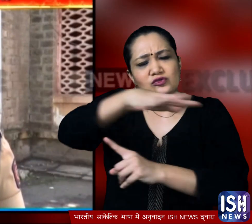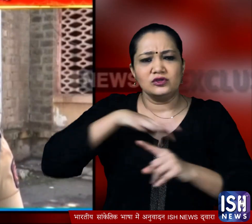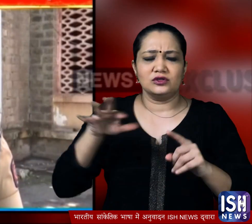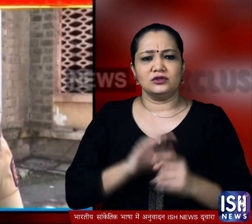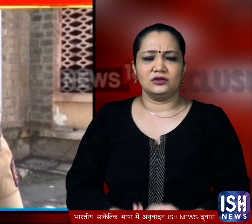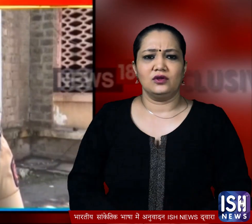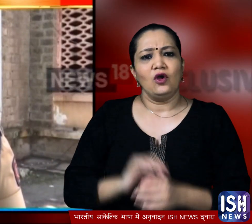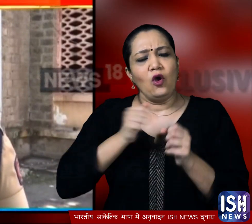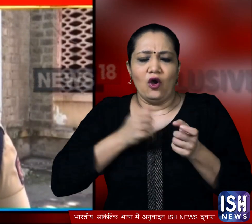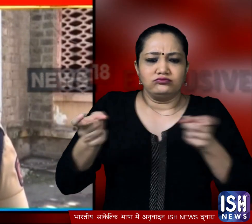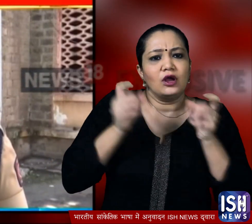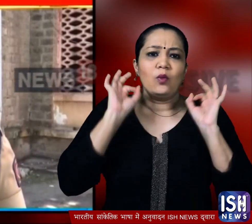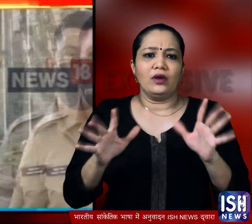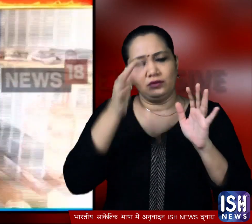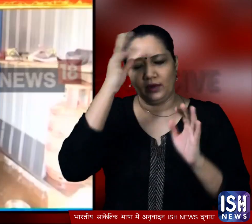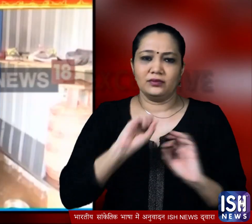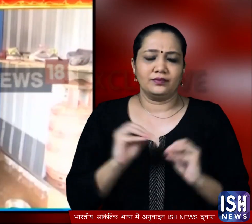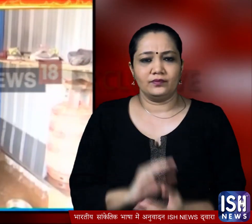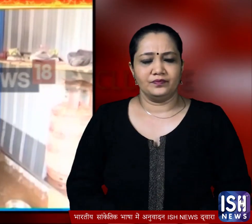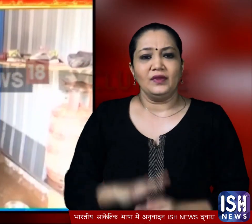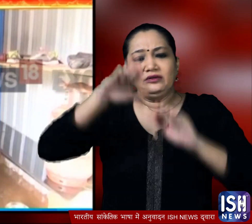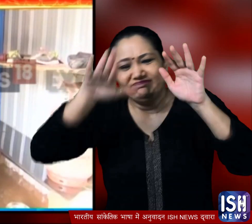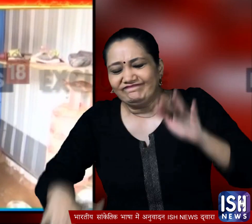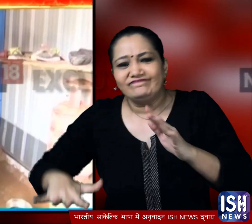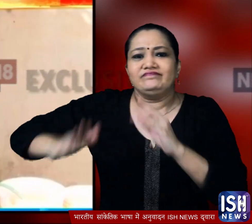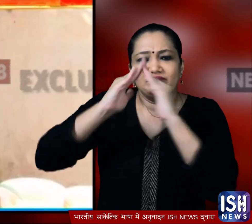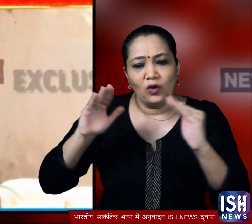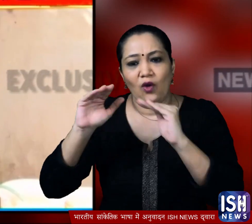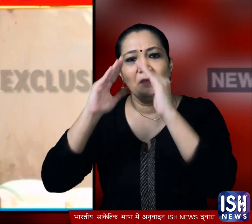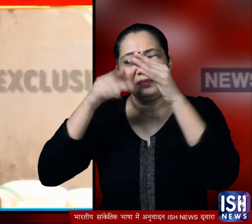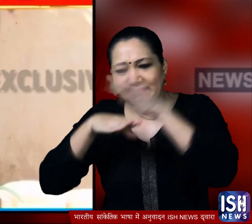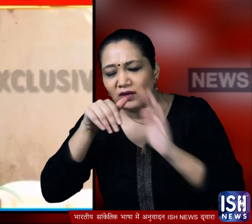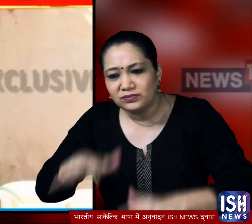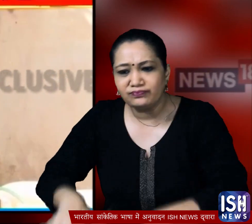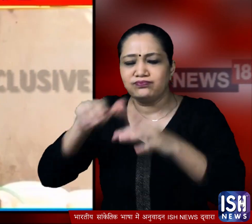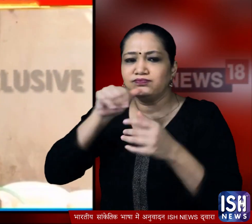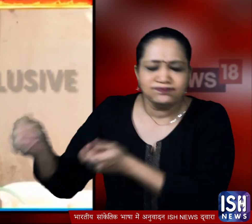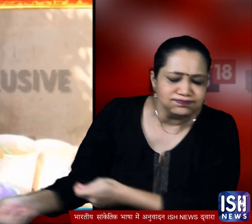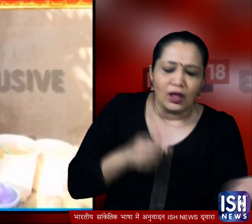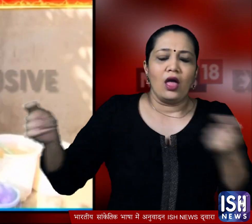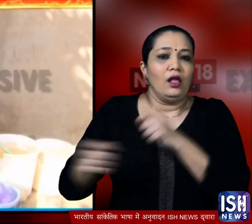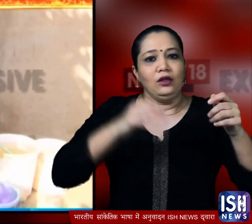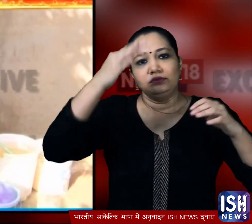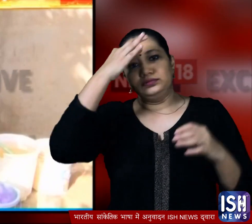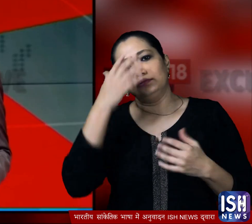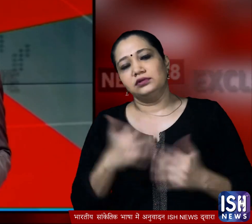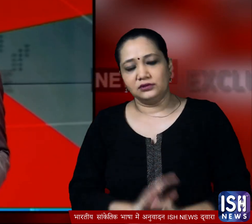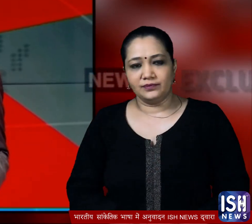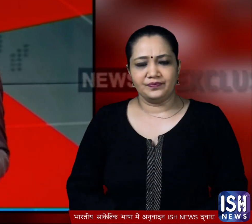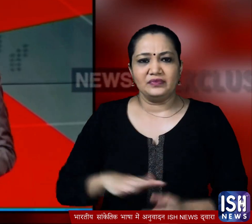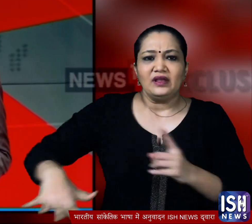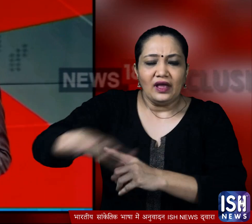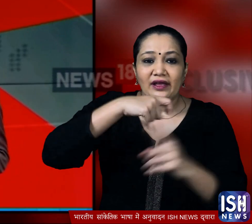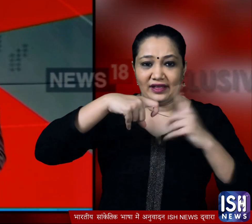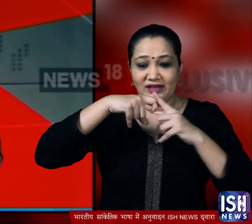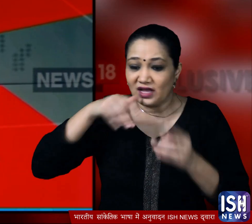be very much under control. हालांकि निचले इलाकों में रहने वाले लोग अपने घरों से बाढ़ का पानी निकालते निकालते परेशान हो गए, क्योंकि जिले